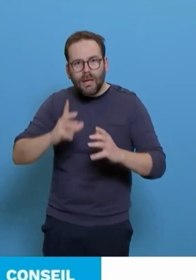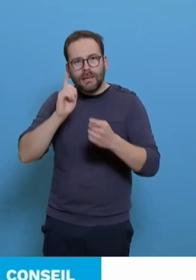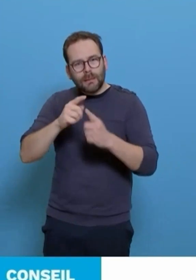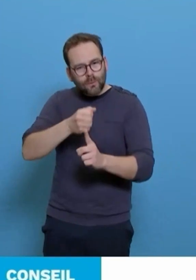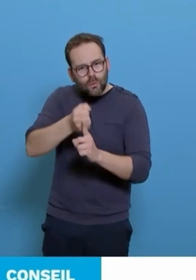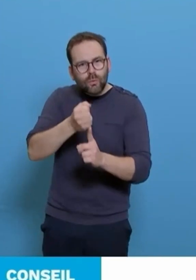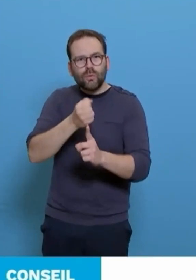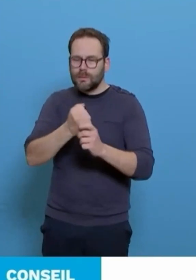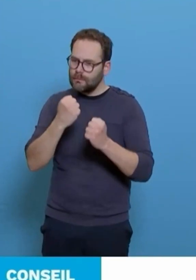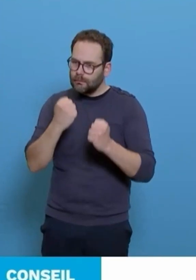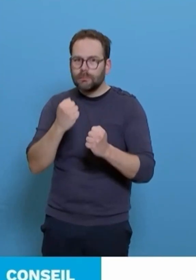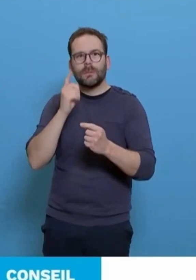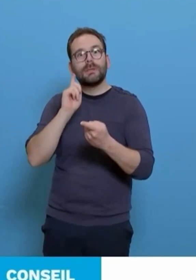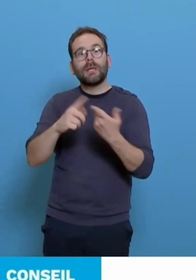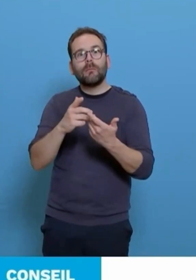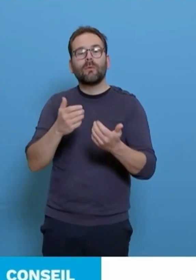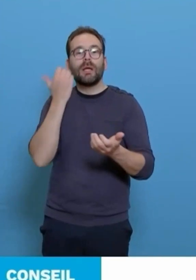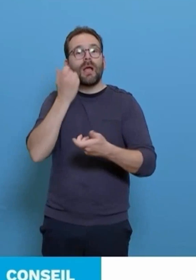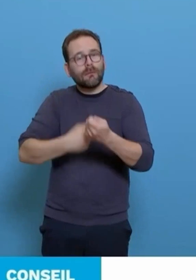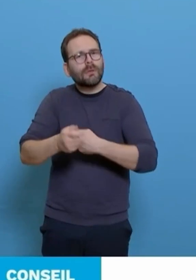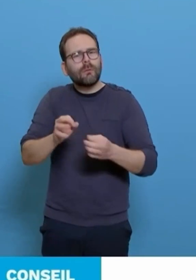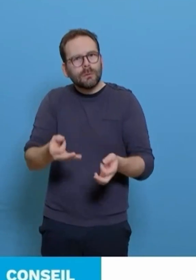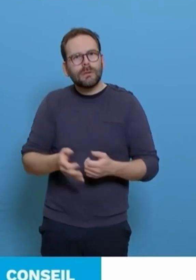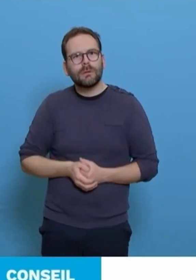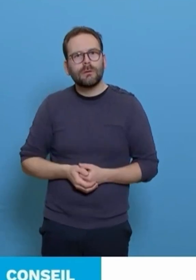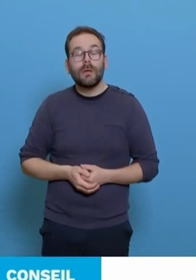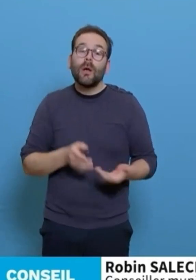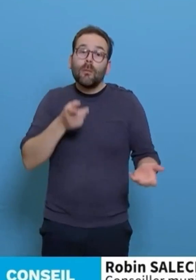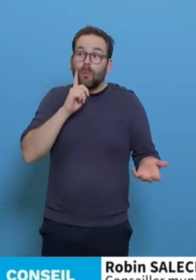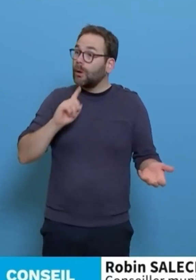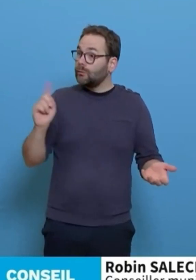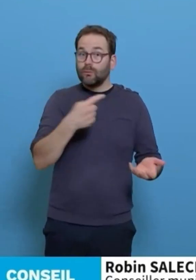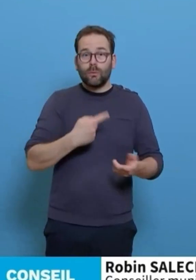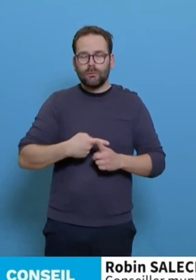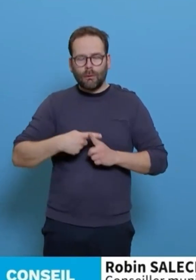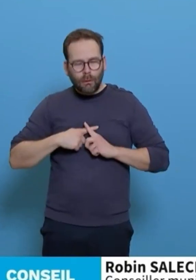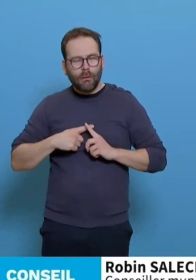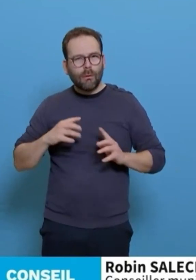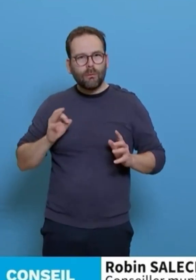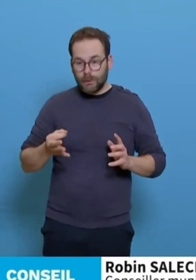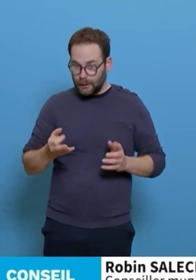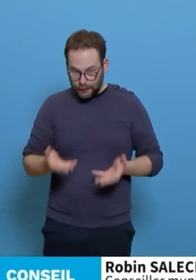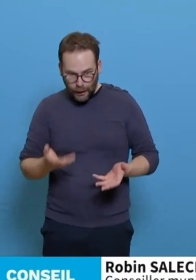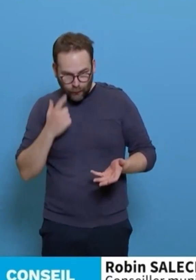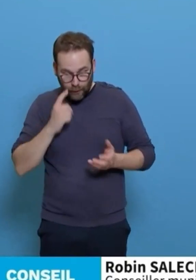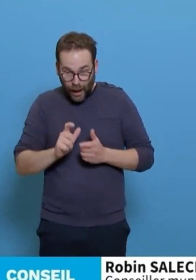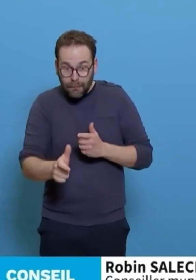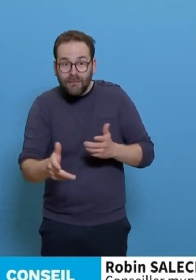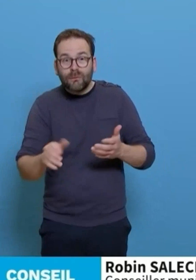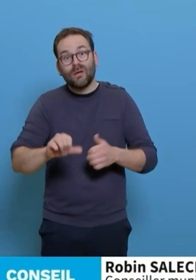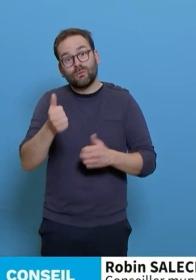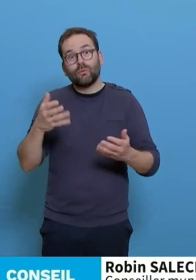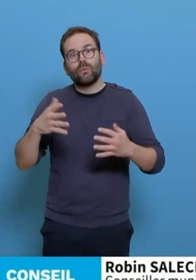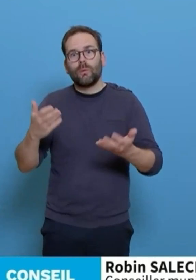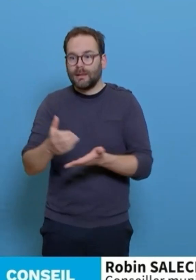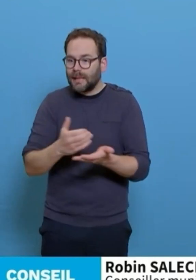lutte renforcée contre le narcotrafic parce que nous en avons conscience, ces trafics impactent en premier lieu notamment